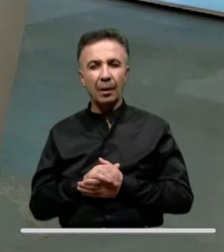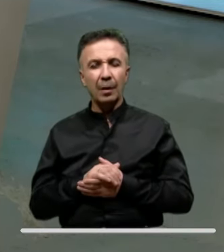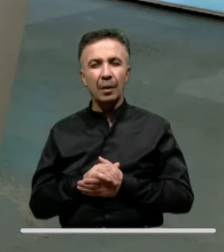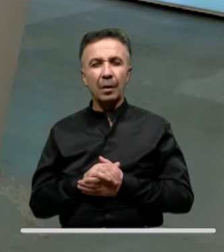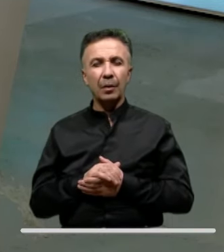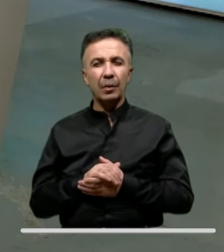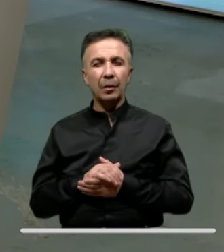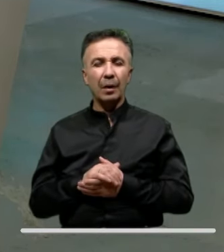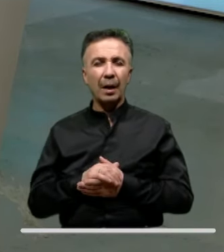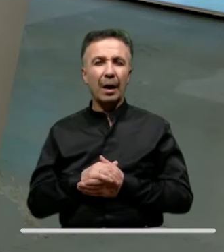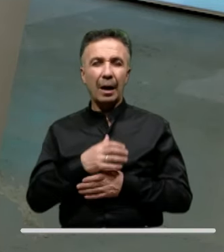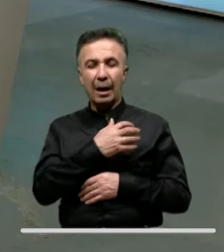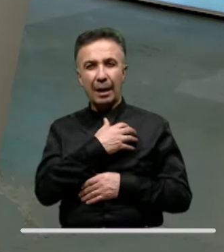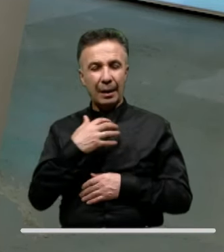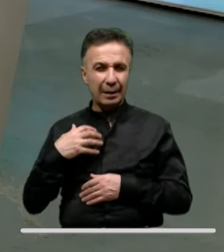hocam. Annesinden